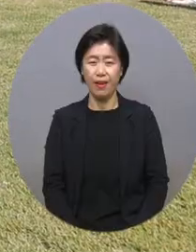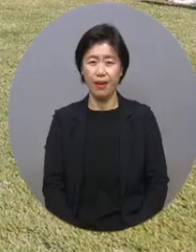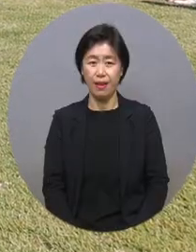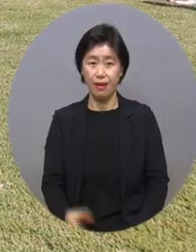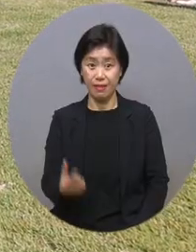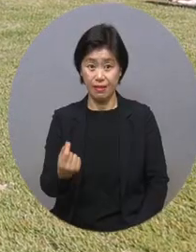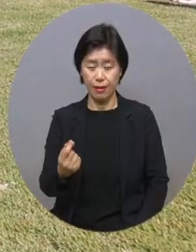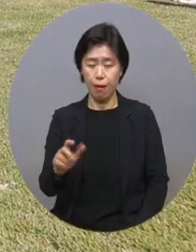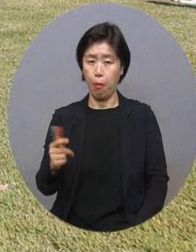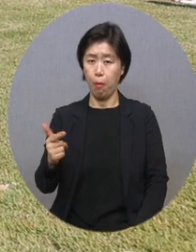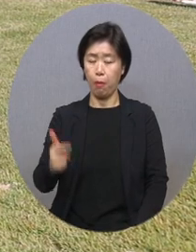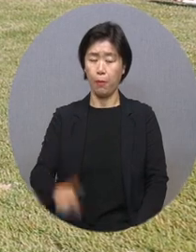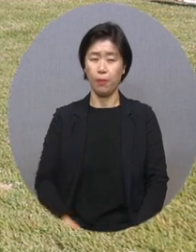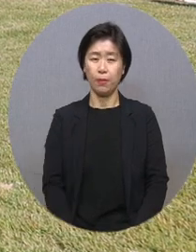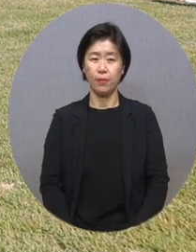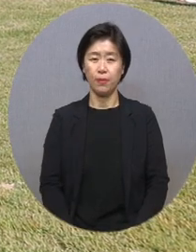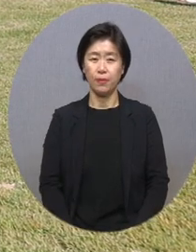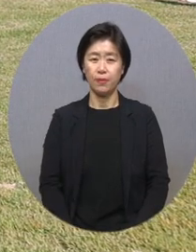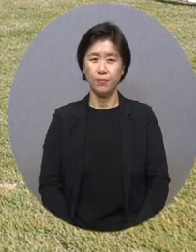그죠?